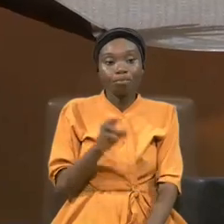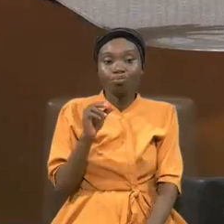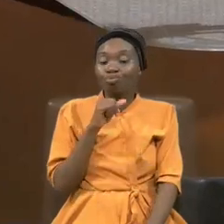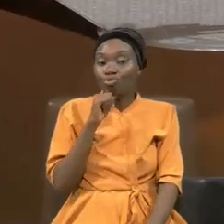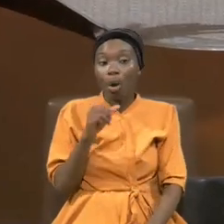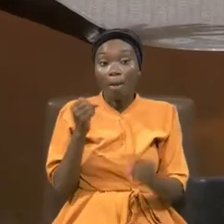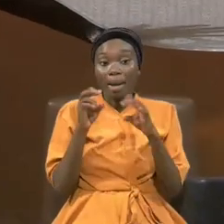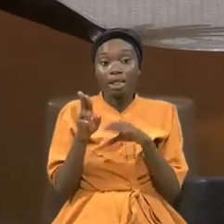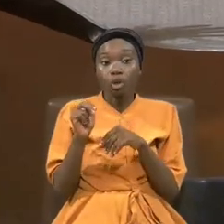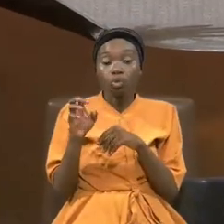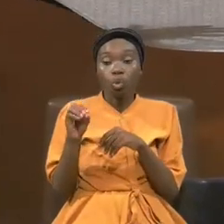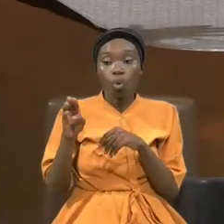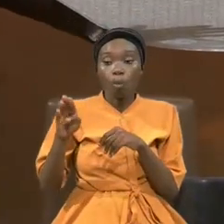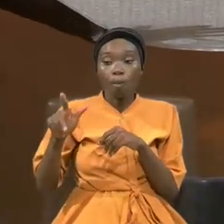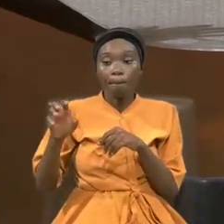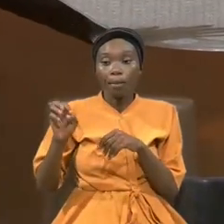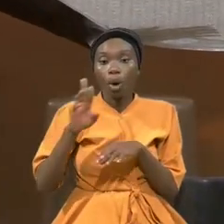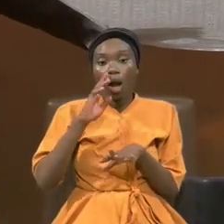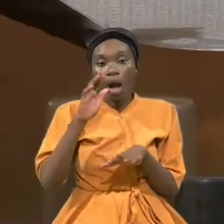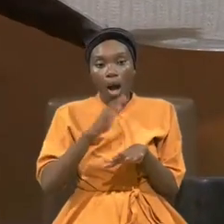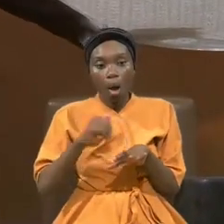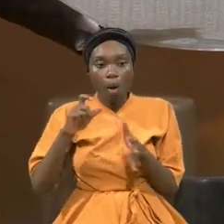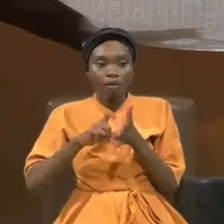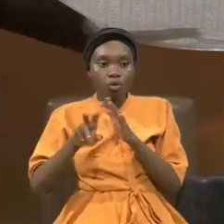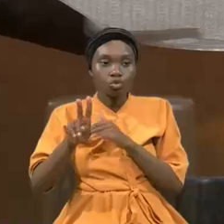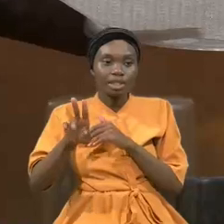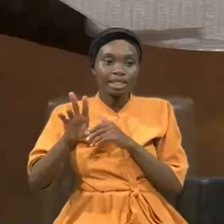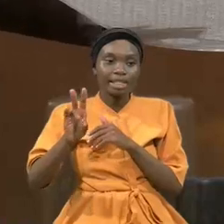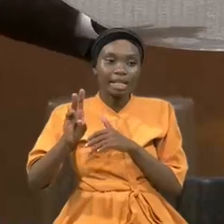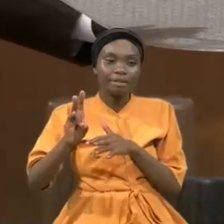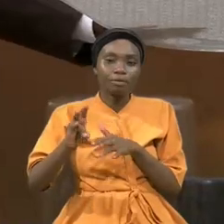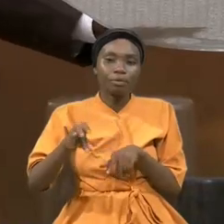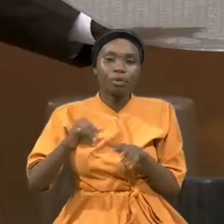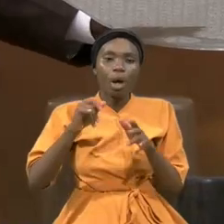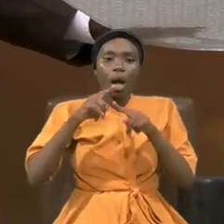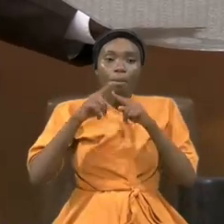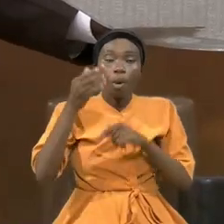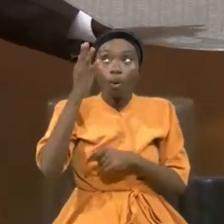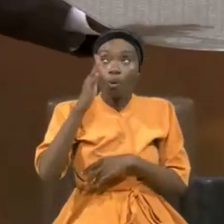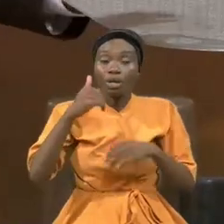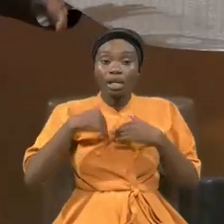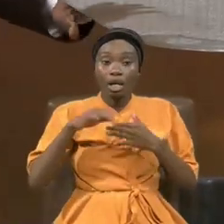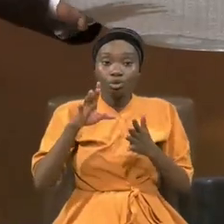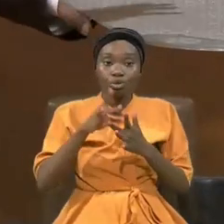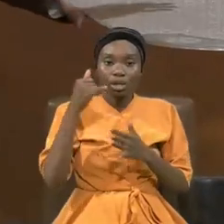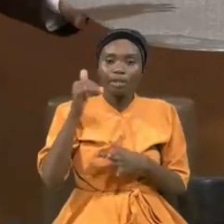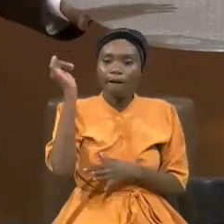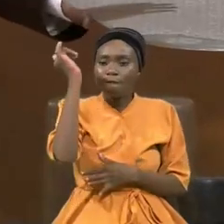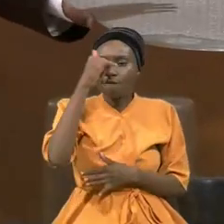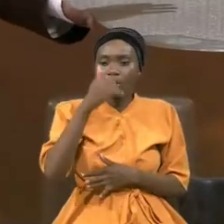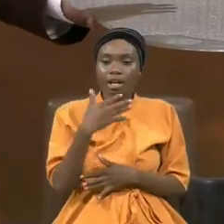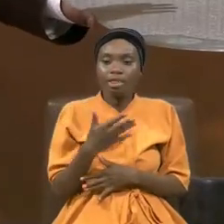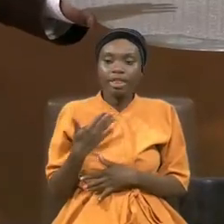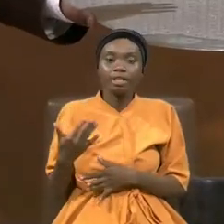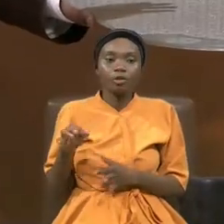Considérez, frères, que parmi vous qui avez été appelés, il n'y a ni beaucoup de sages selon la chair, ni beaucoup de puissants, ni beaucoup de nobles.